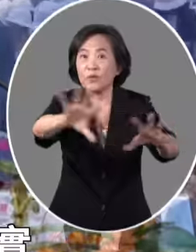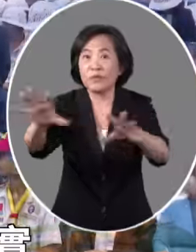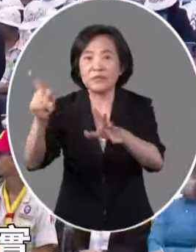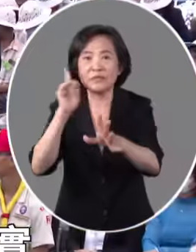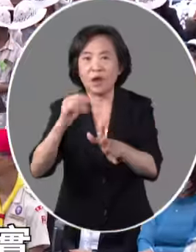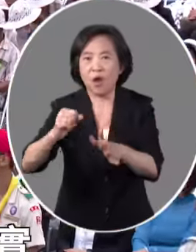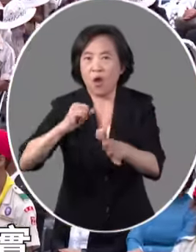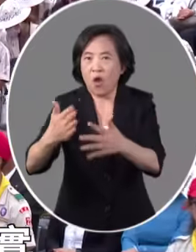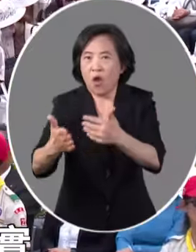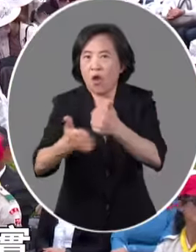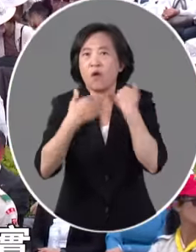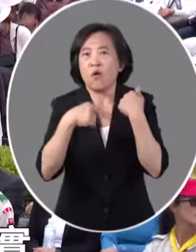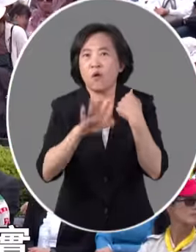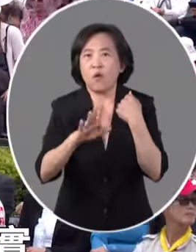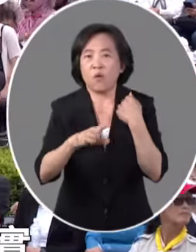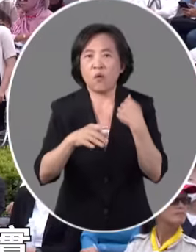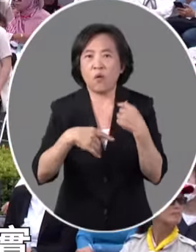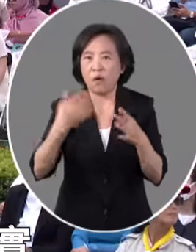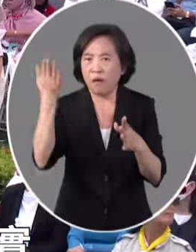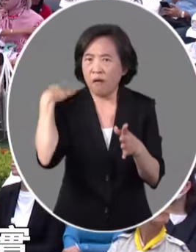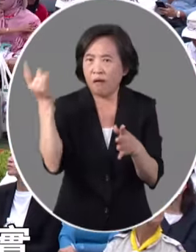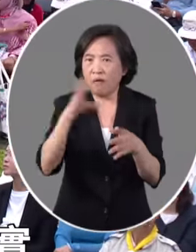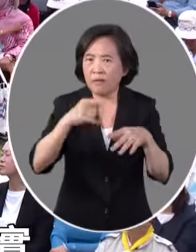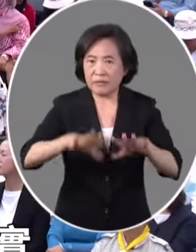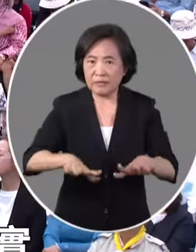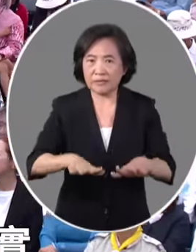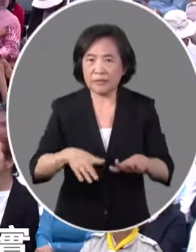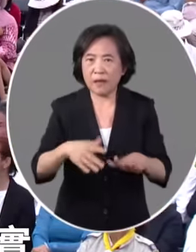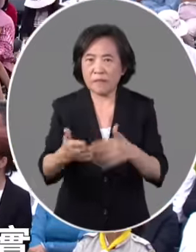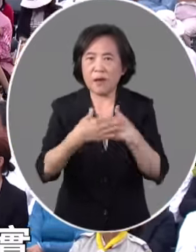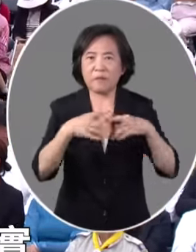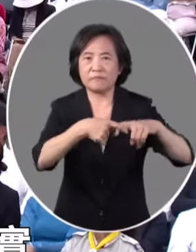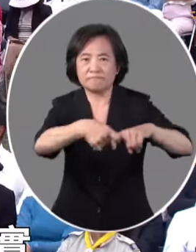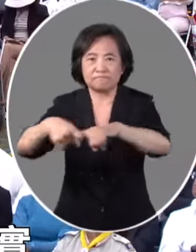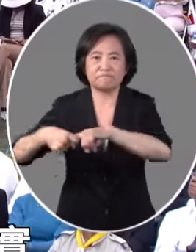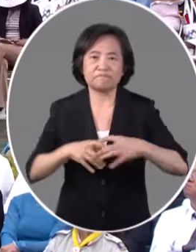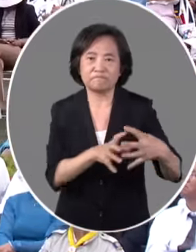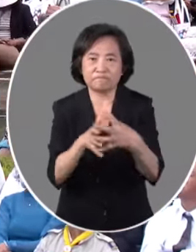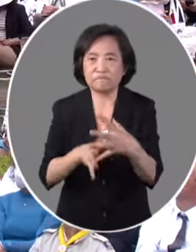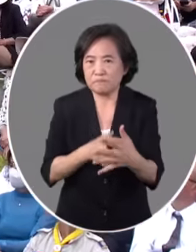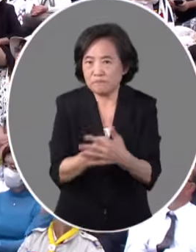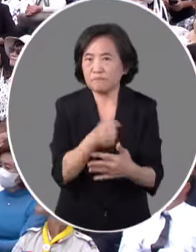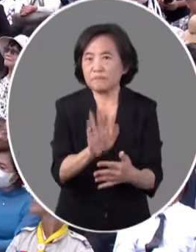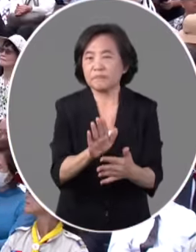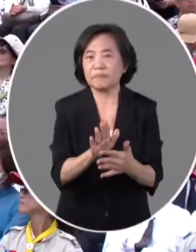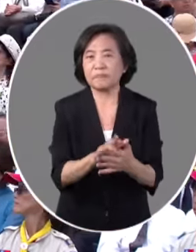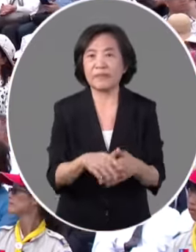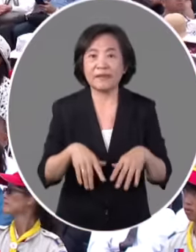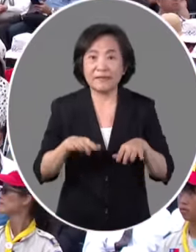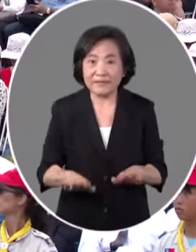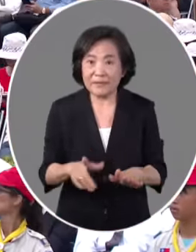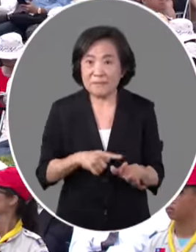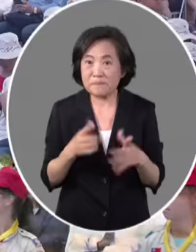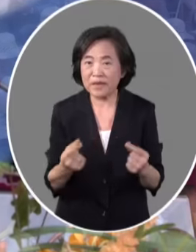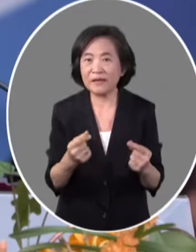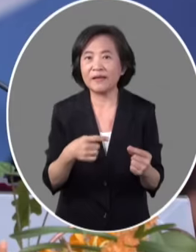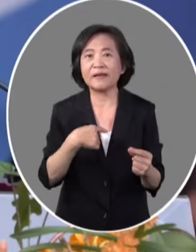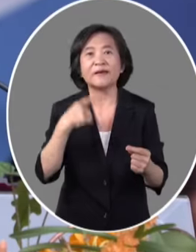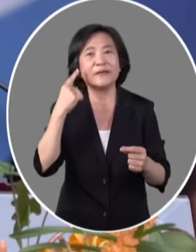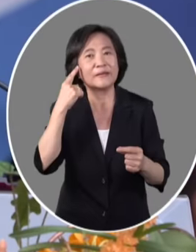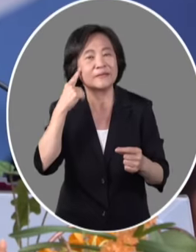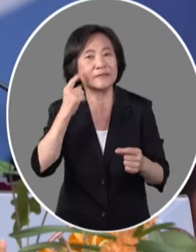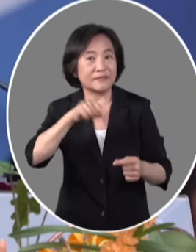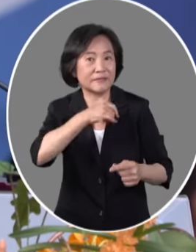也来到了前所未有的团结坚实。此时此刻的我们已经能